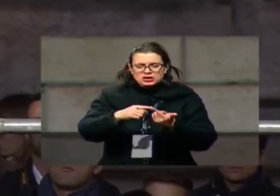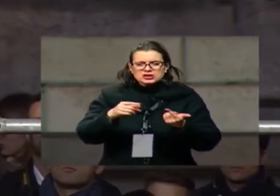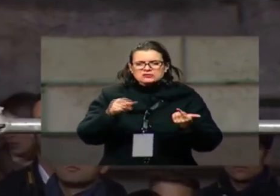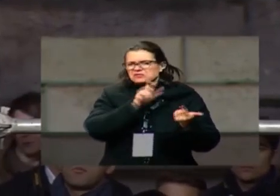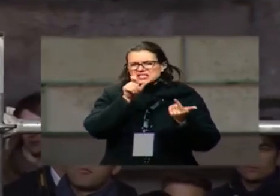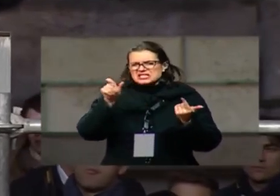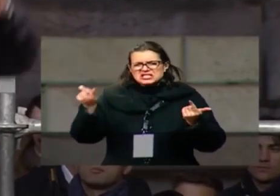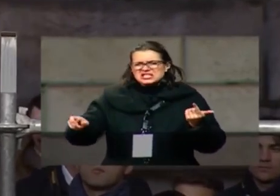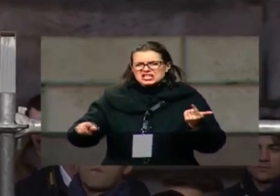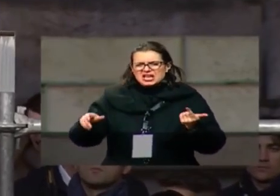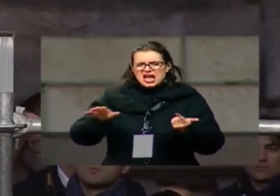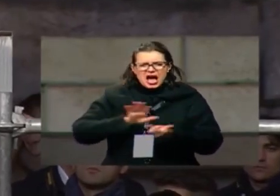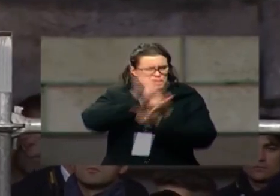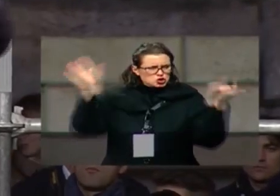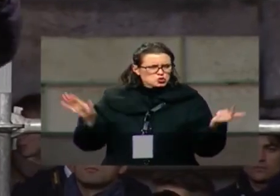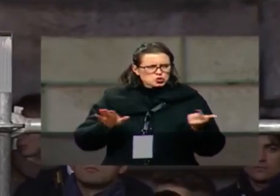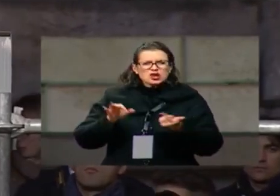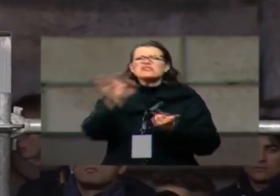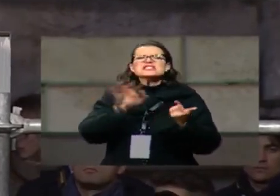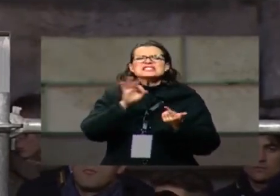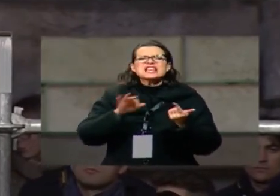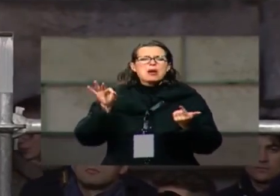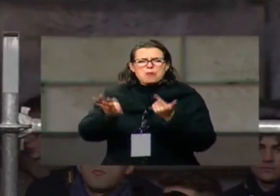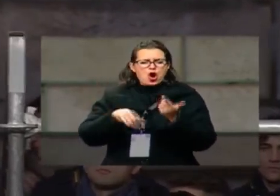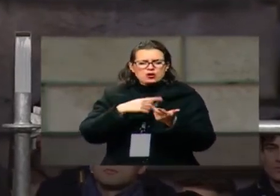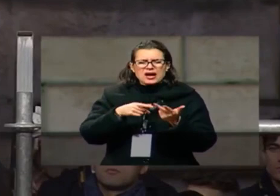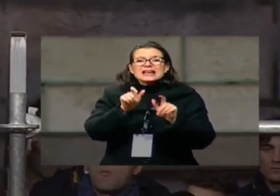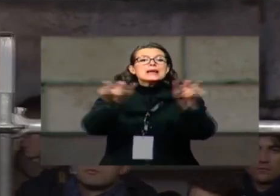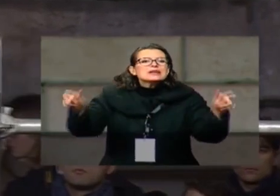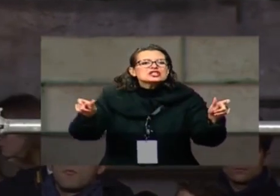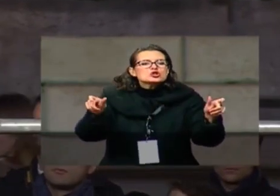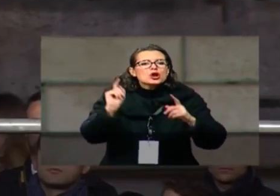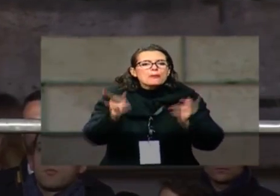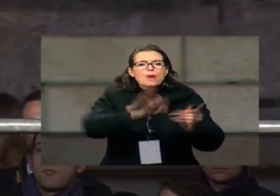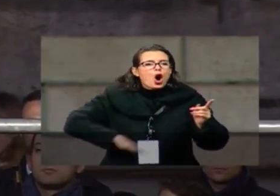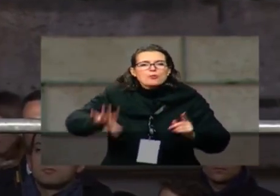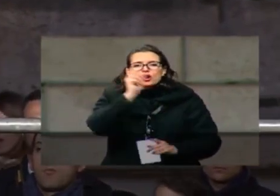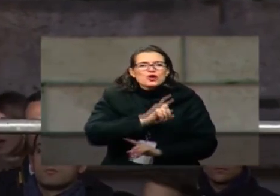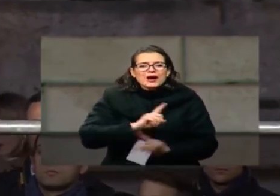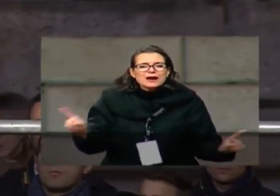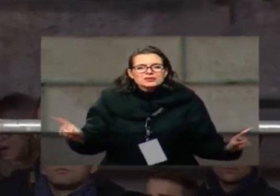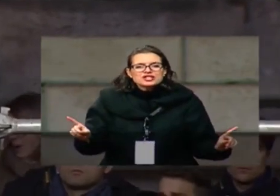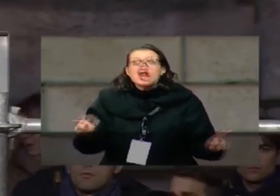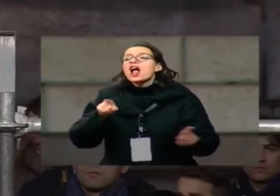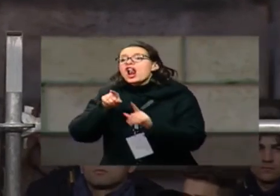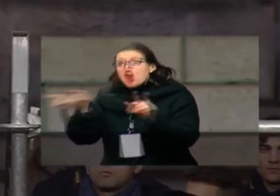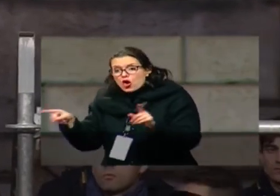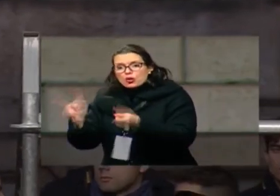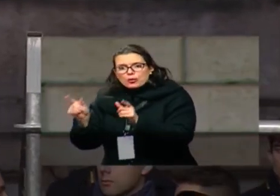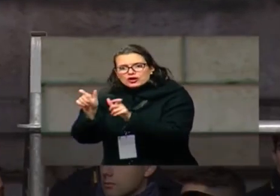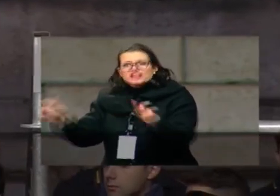inconcepibili Fiscal Compact la gente non capisce Ma è loro è il loro scopo non farci capire